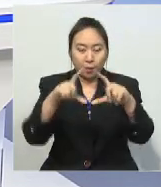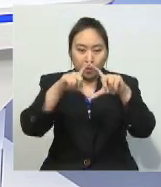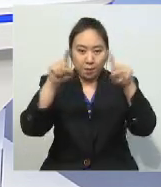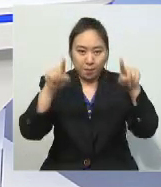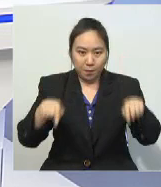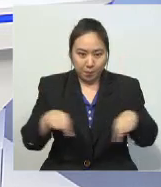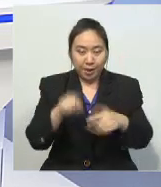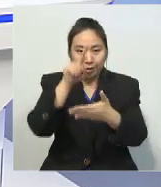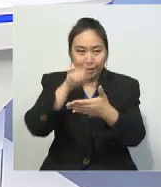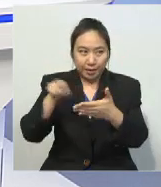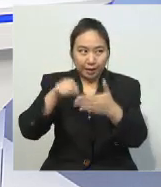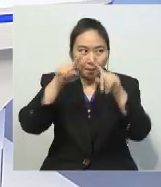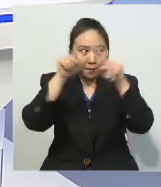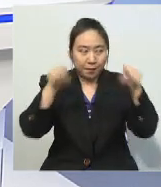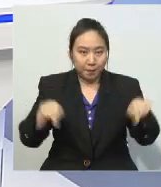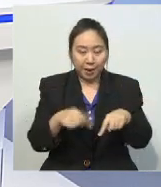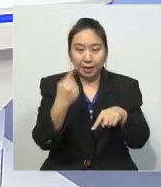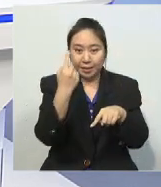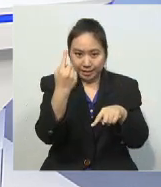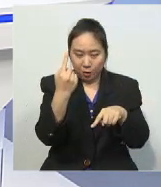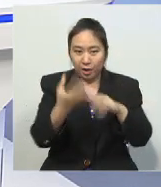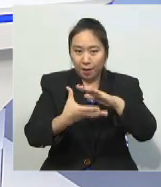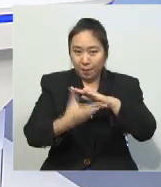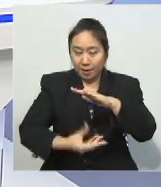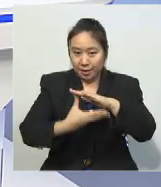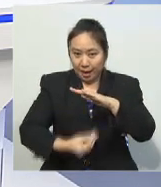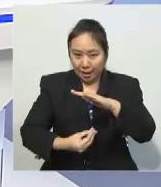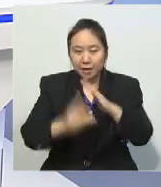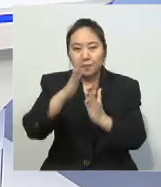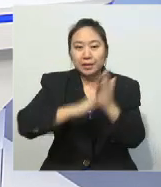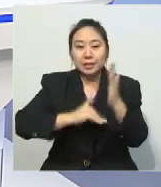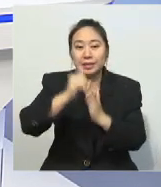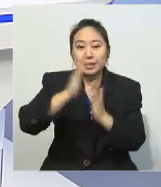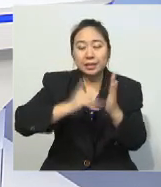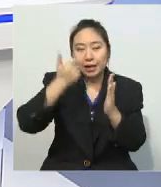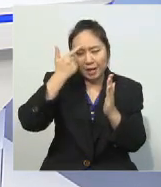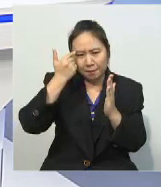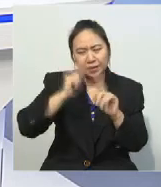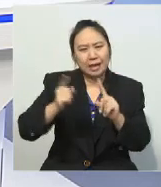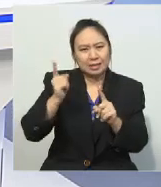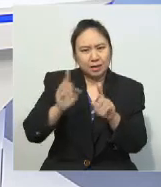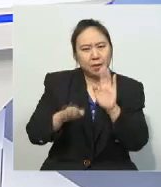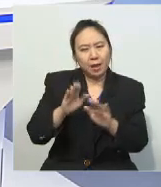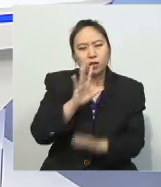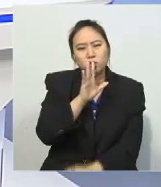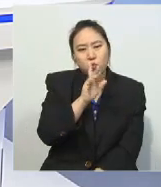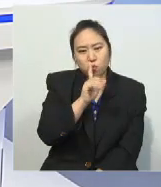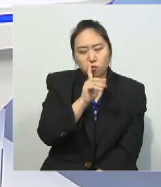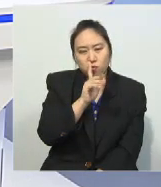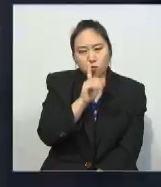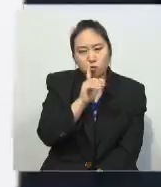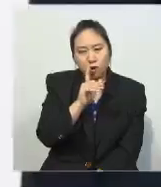เลือกตั้งที่จะมีใบเดียวก็จะเป็นนิไทยเอกสารมาจะเป็นในส่วนของสีดำนะแต่มันจะเป็นสักประมาณสีชมพูนะคุณผู้ชมครับ บั